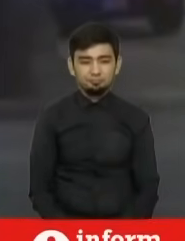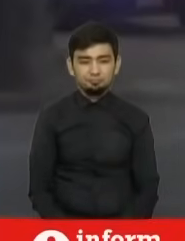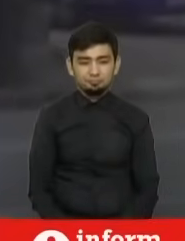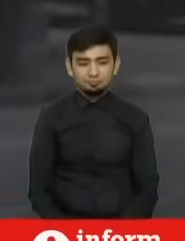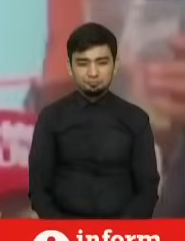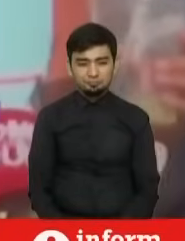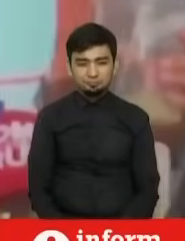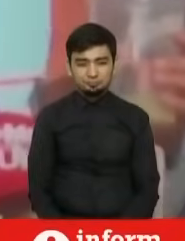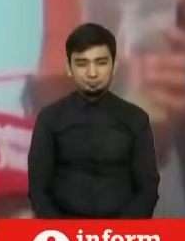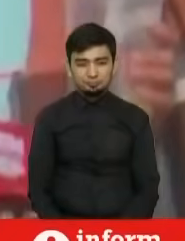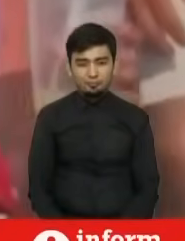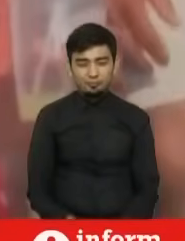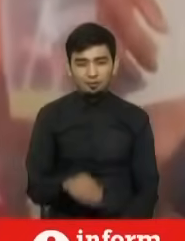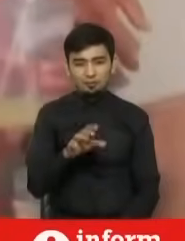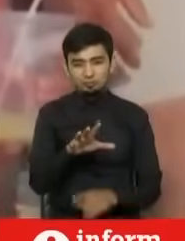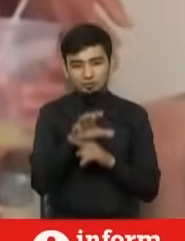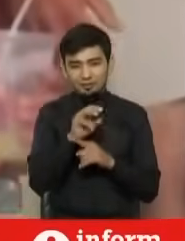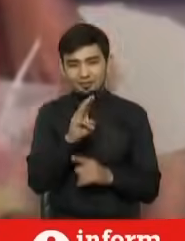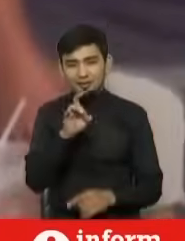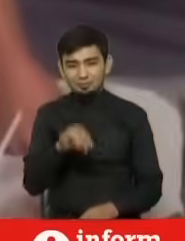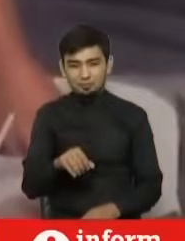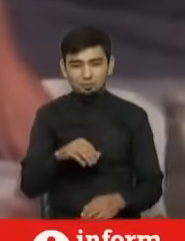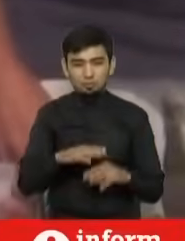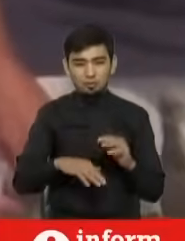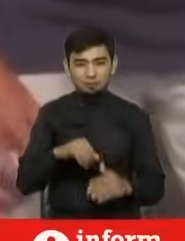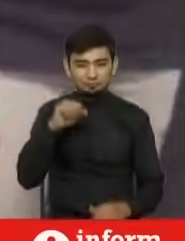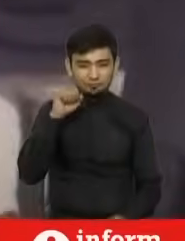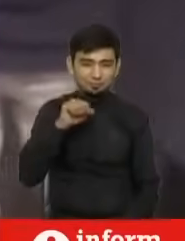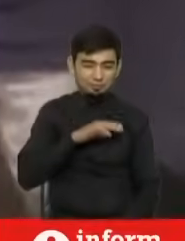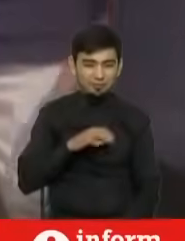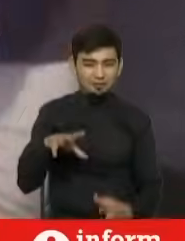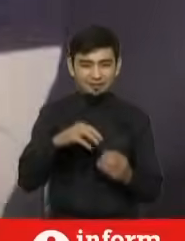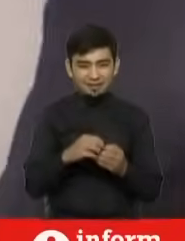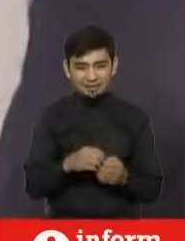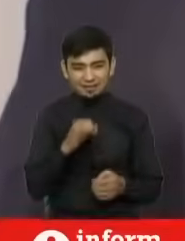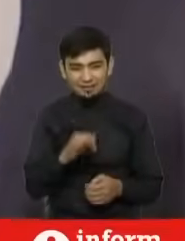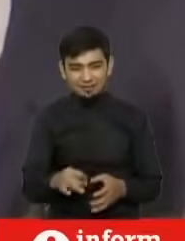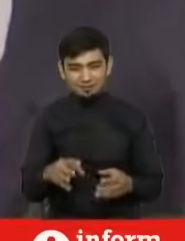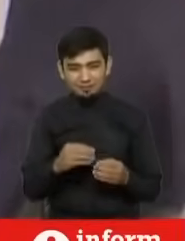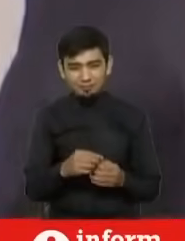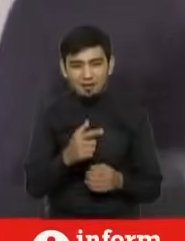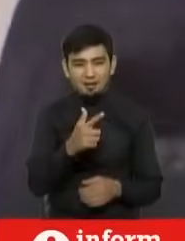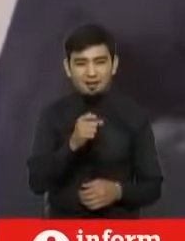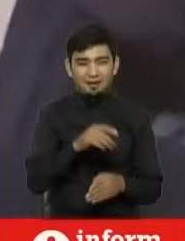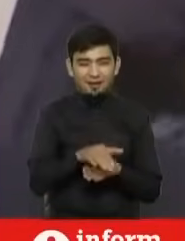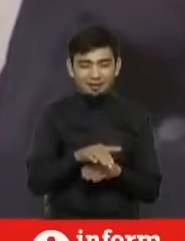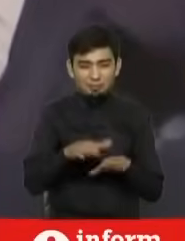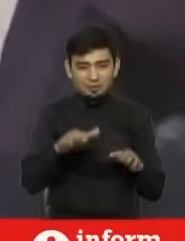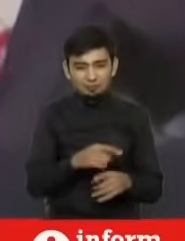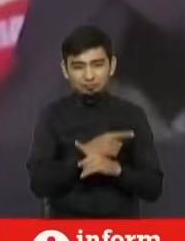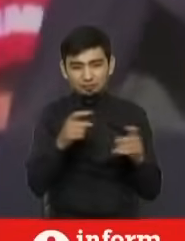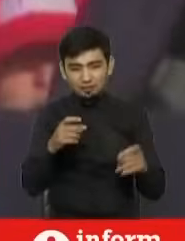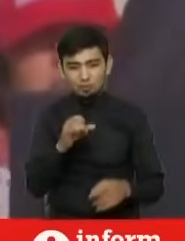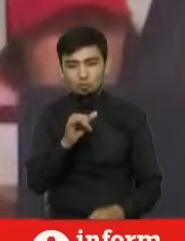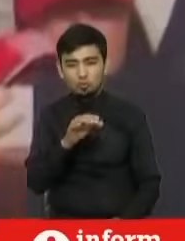ранены фото трампа скинувши го кулак в приветственного жесте тотчас растащили на Газетный передовица сувениры